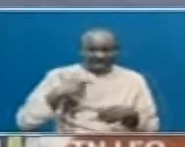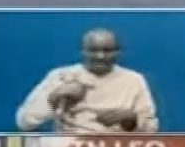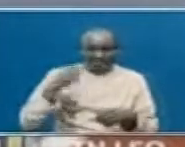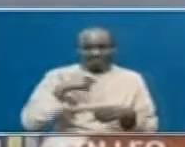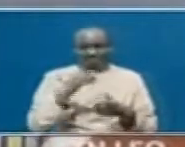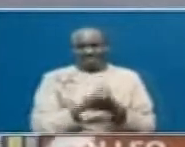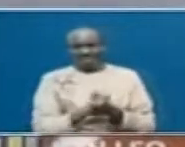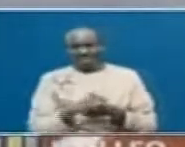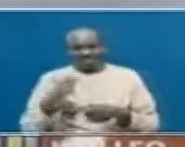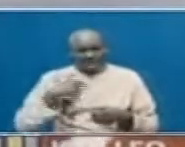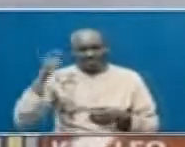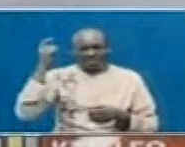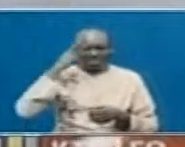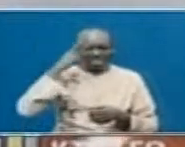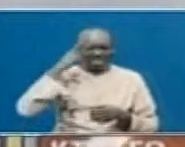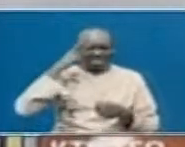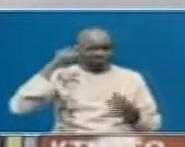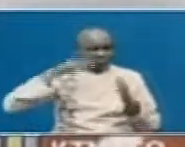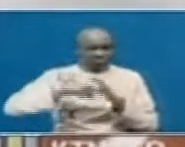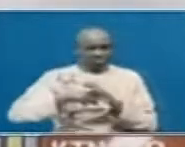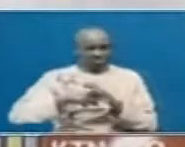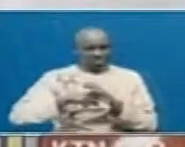Ninapopeperusha mawazo